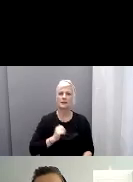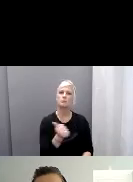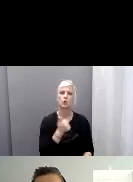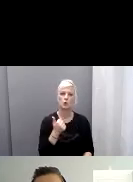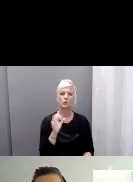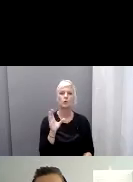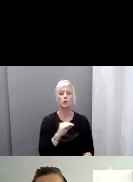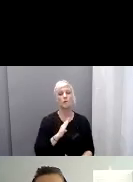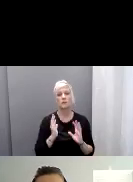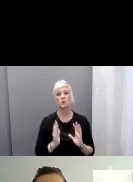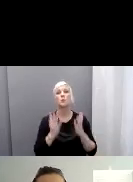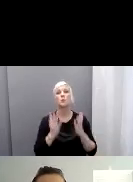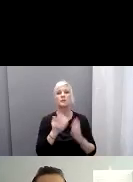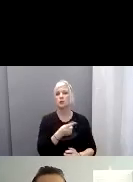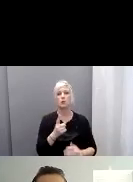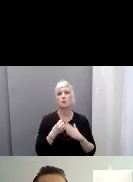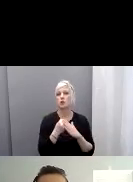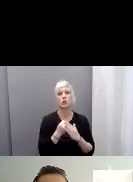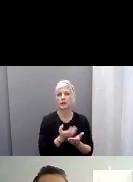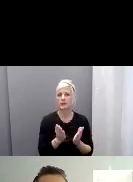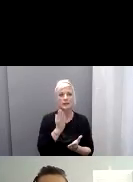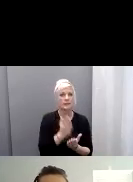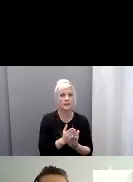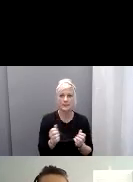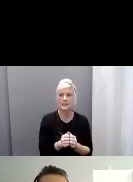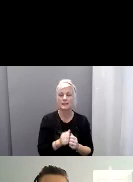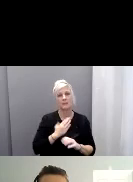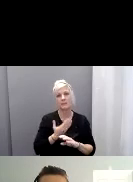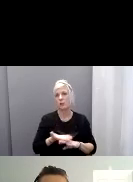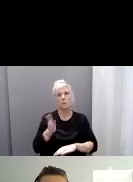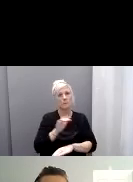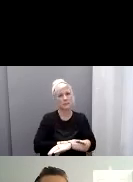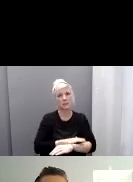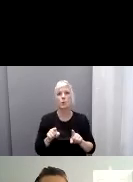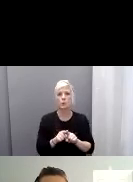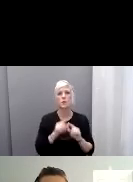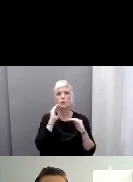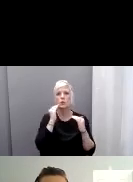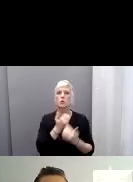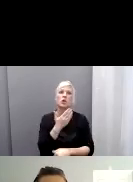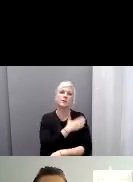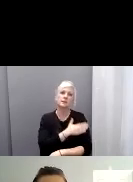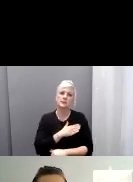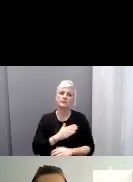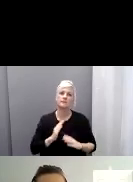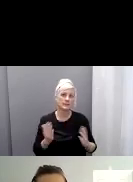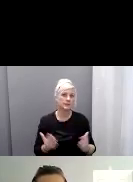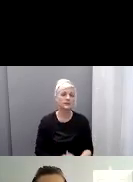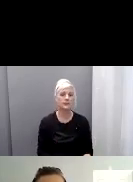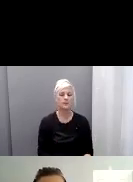också upplevelser av att det inte riktigt fanns den kompetensen hos socialtjänsten.